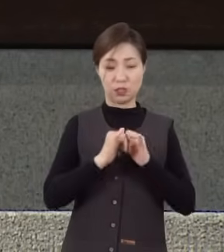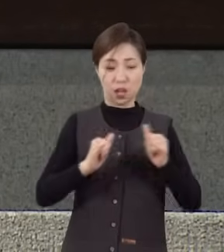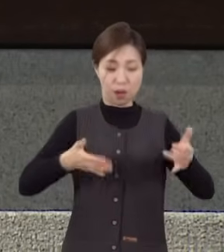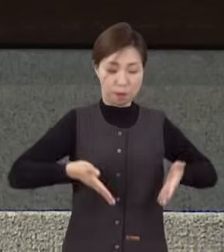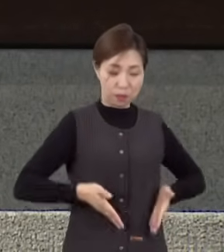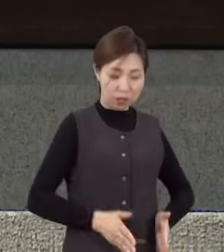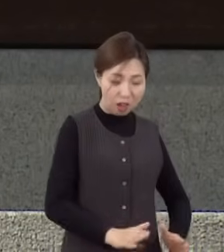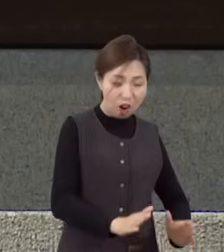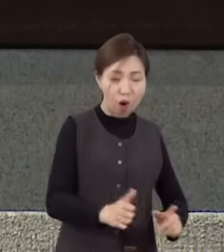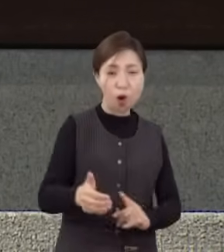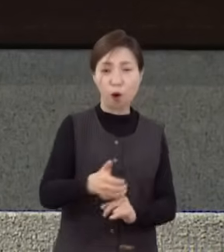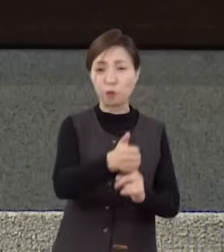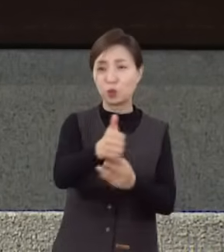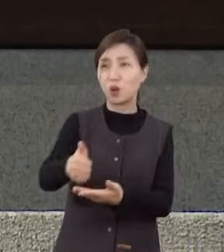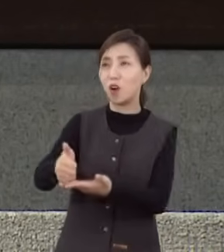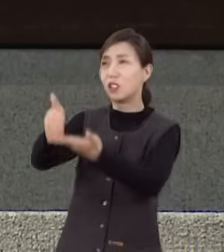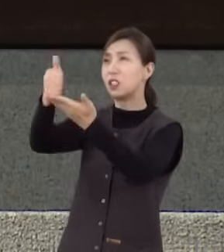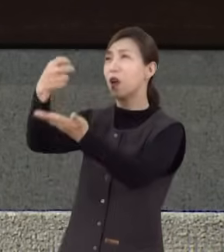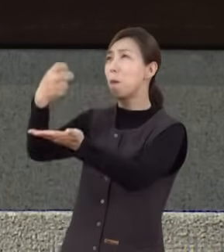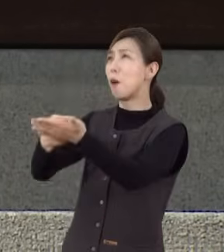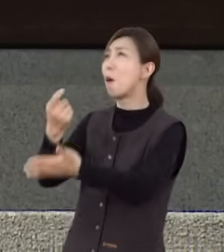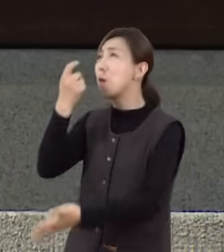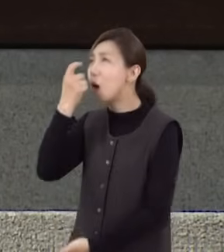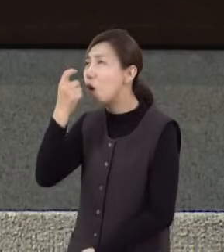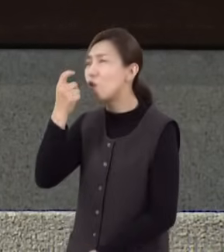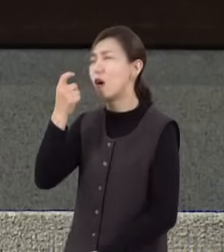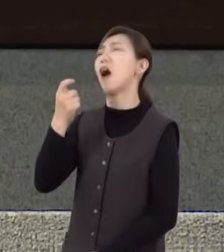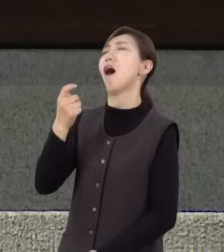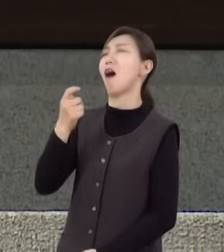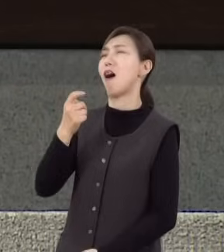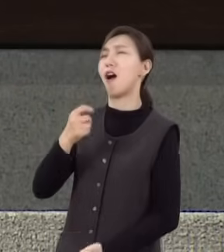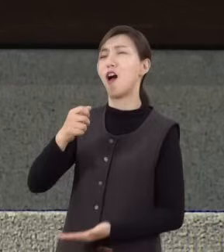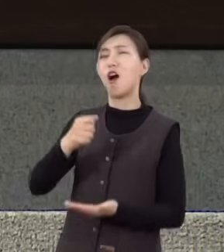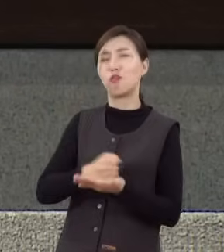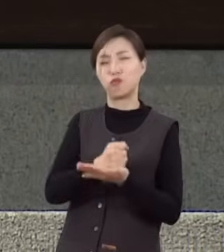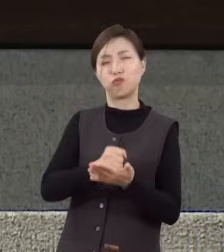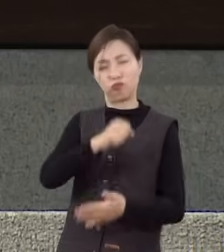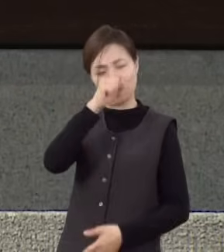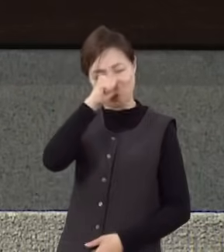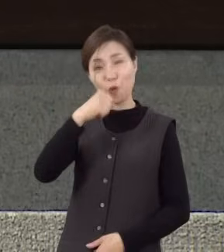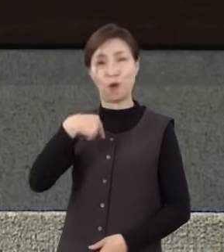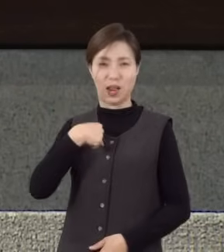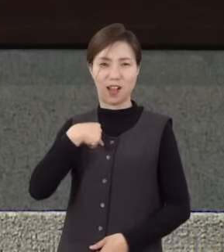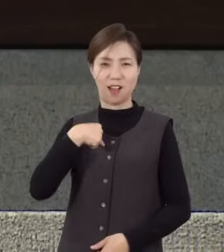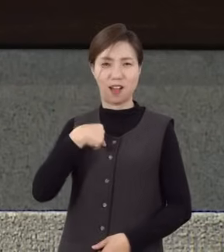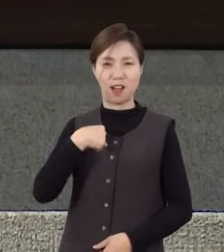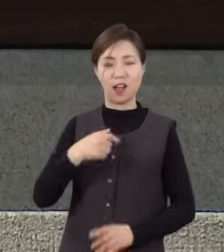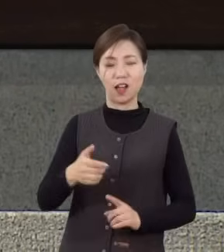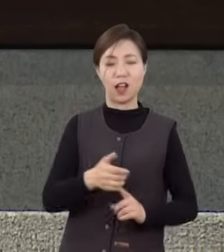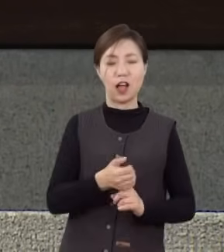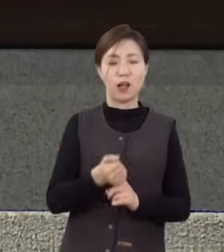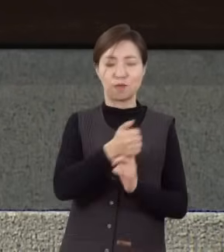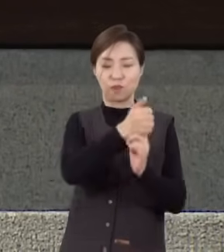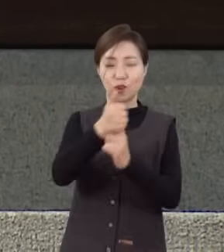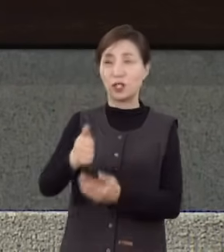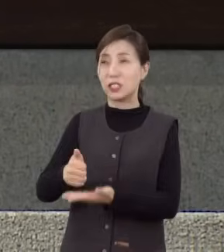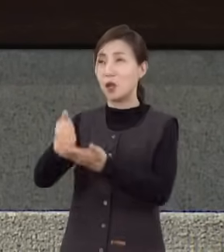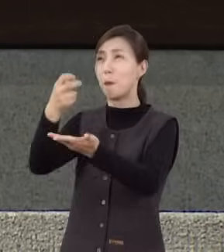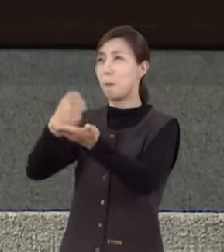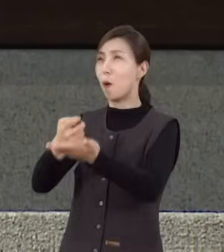법을 만났으니 이번 생 잘 닦겠습니다 라는 것을 꼭